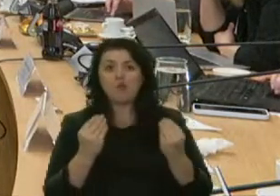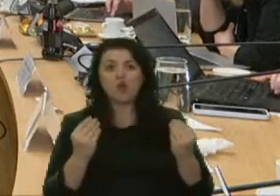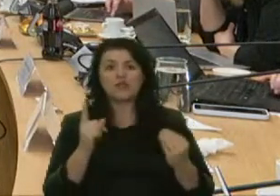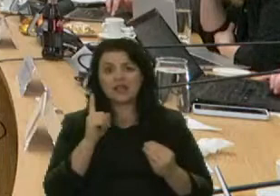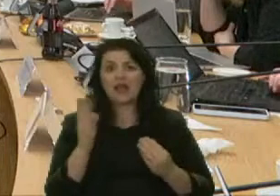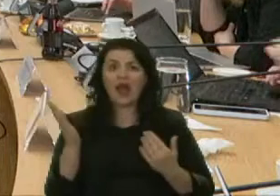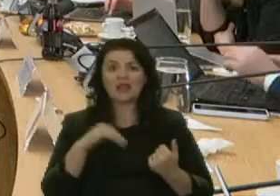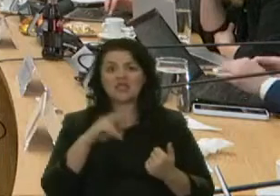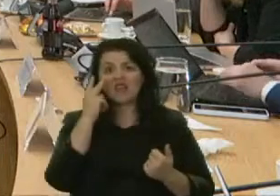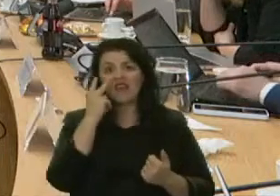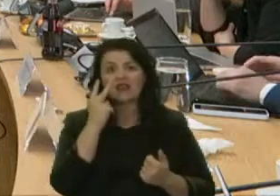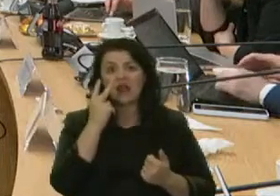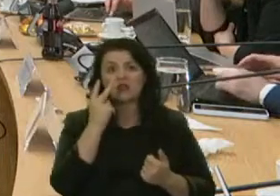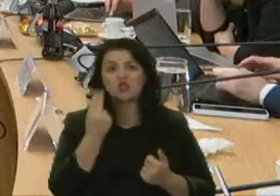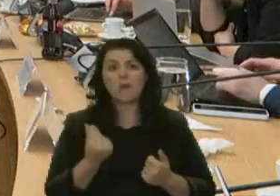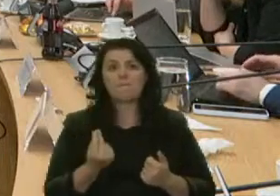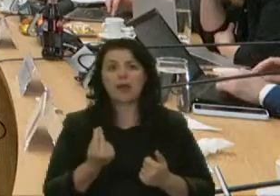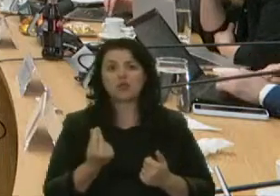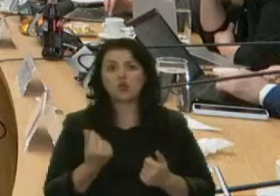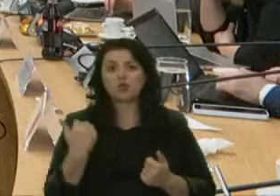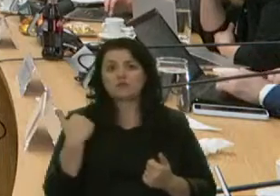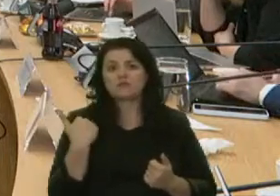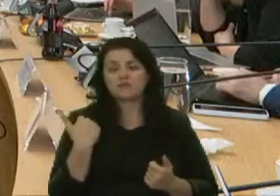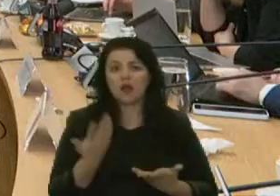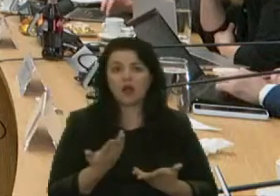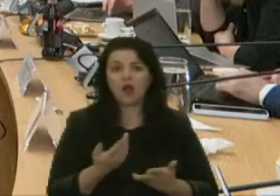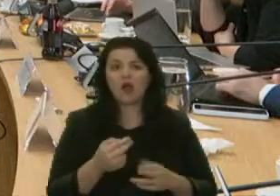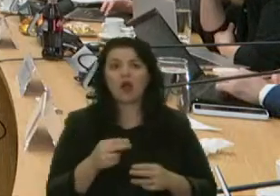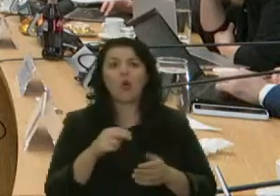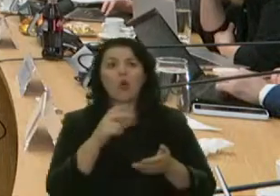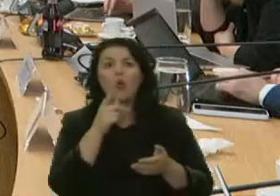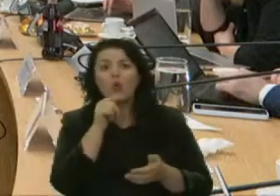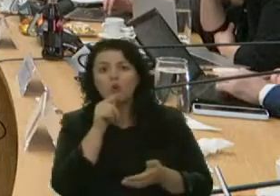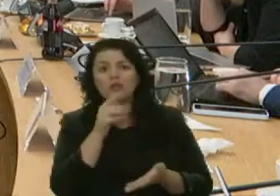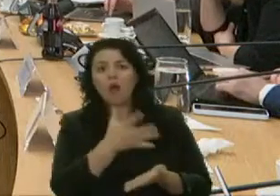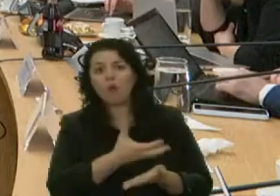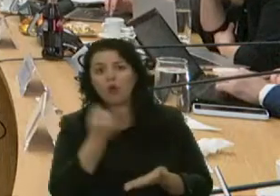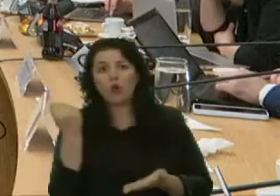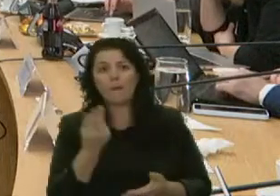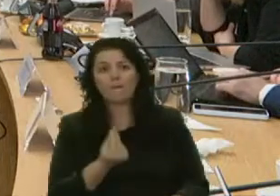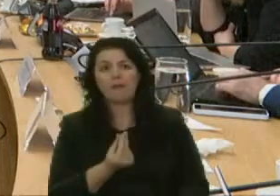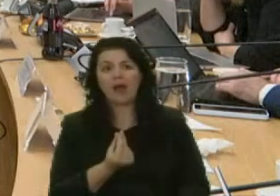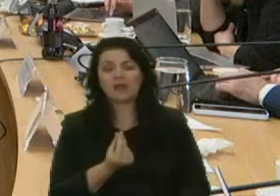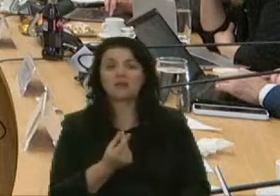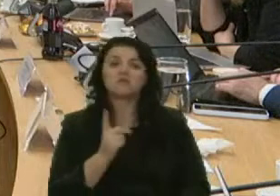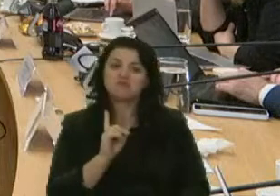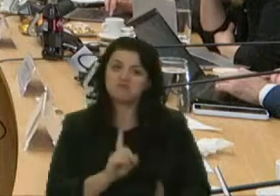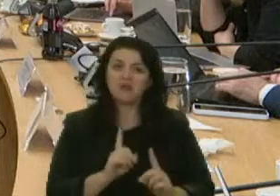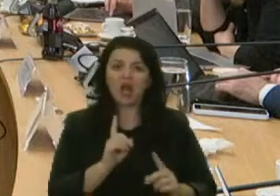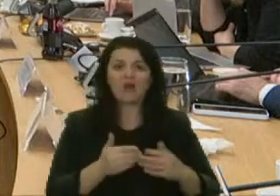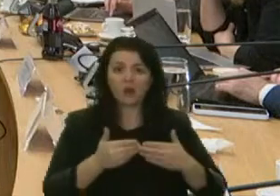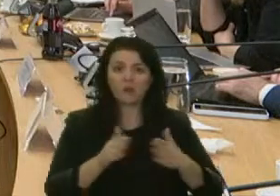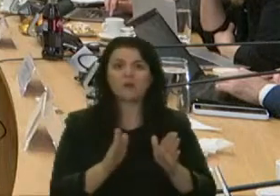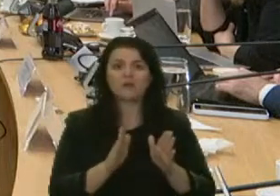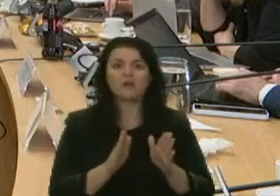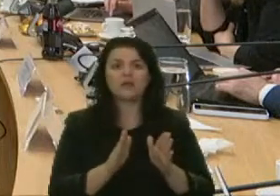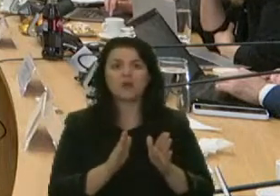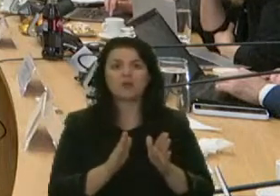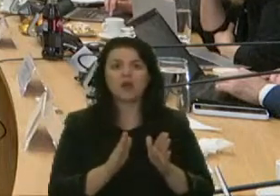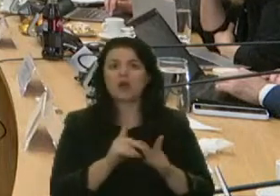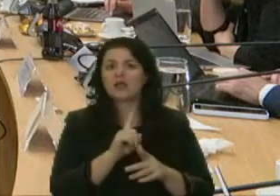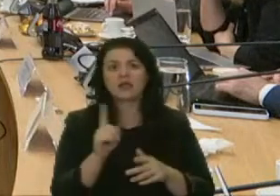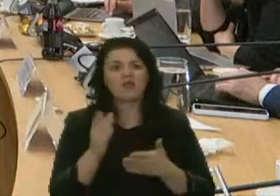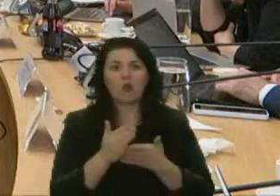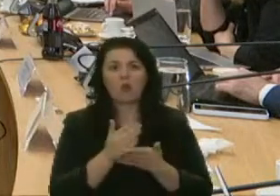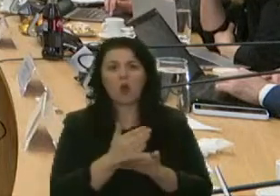Haideți să vedem ce bănuți avem în traistă Haideți să vedem de unde mergem să luăm toți banii ăștia că dacă i am avea la dispoziție n ar fi